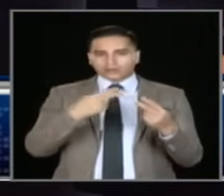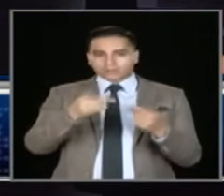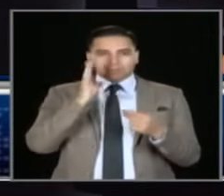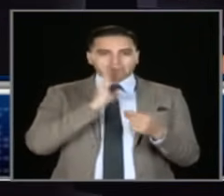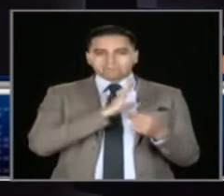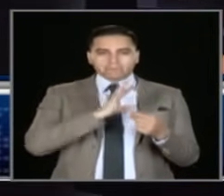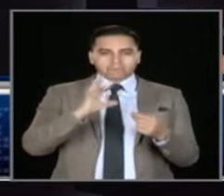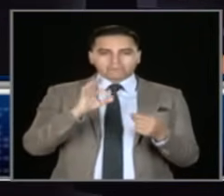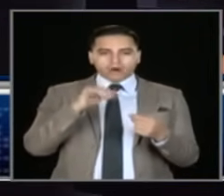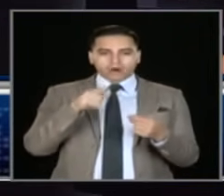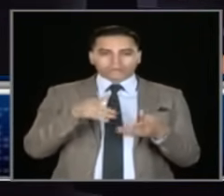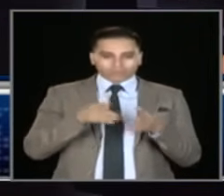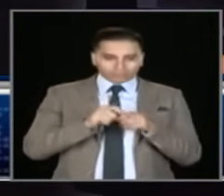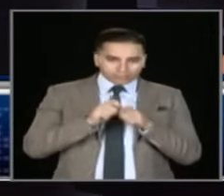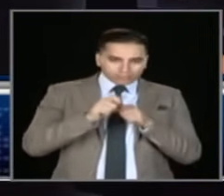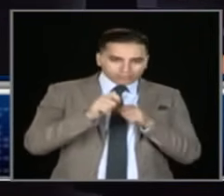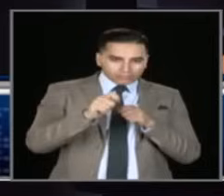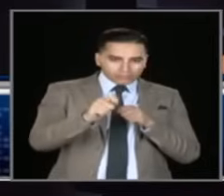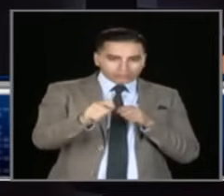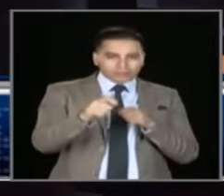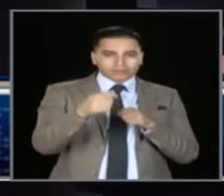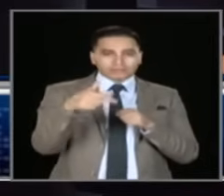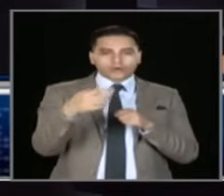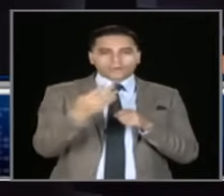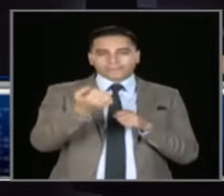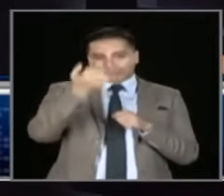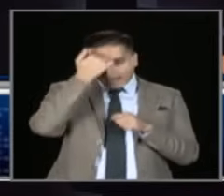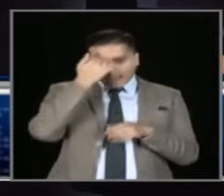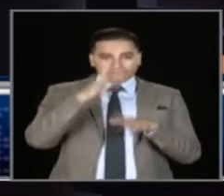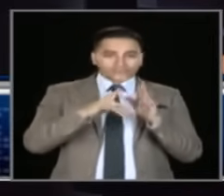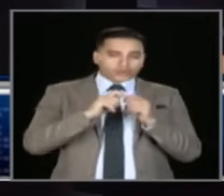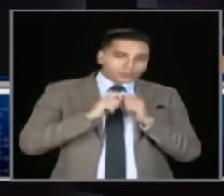حوالي 46,000 كيلومتر مربع.